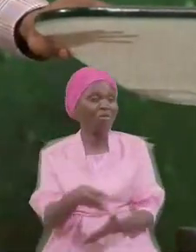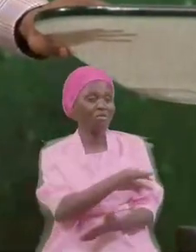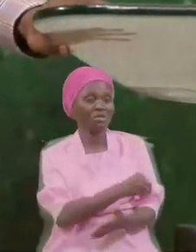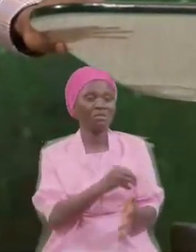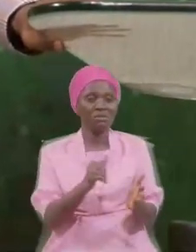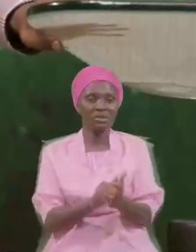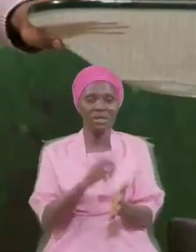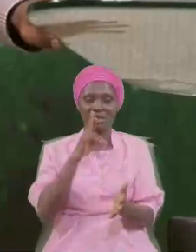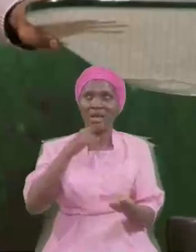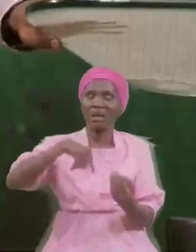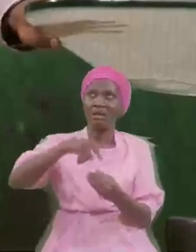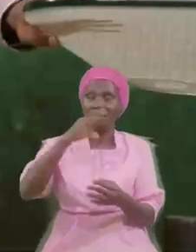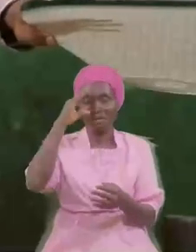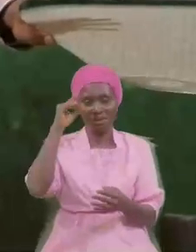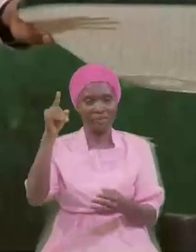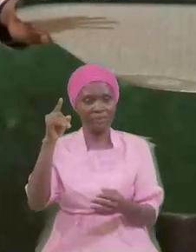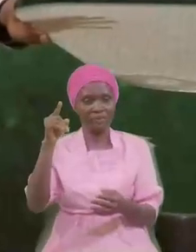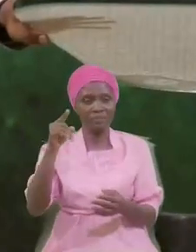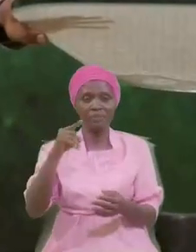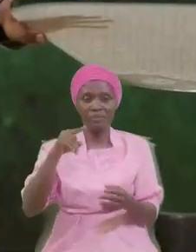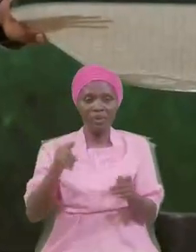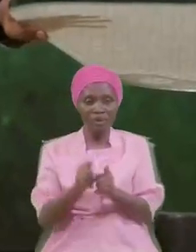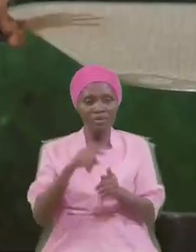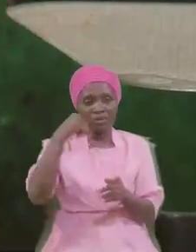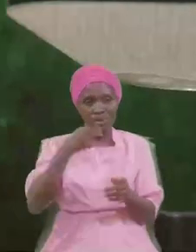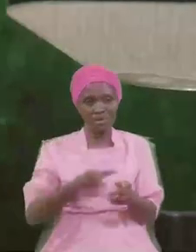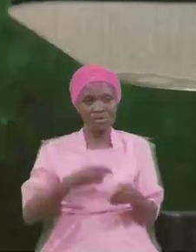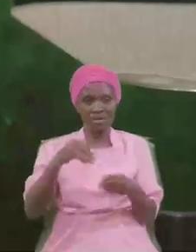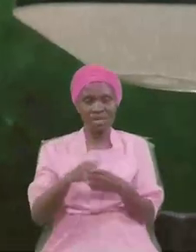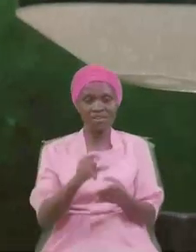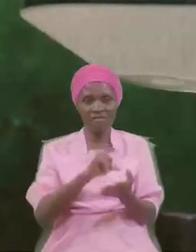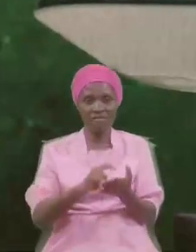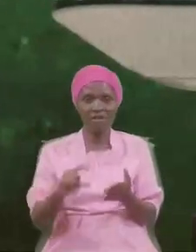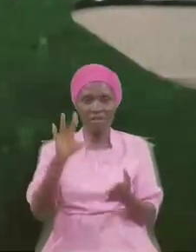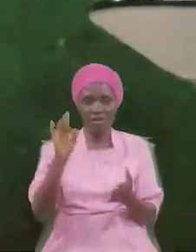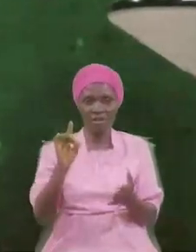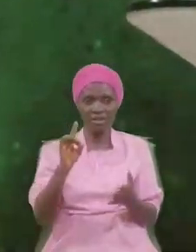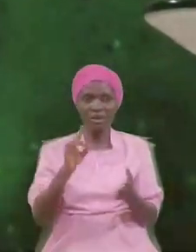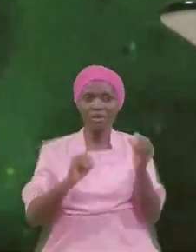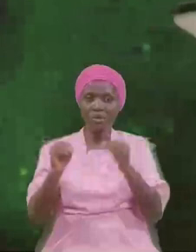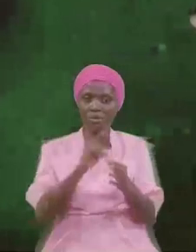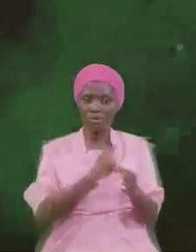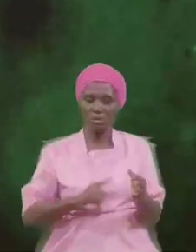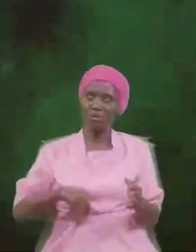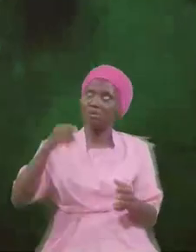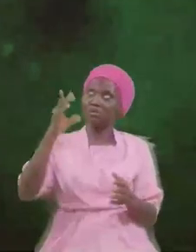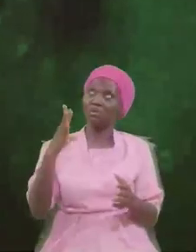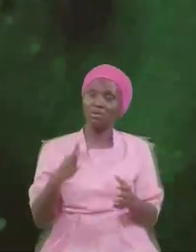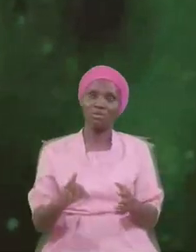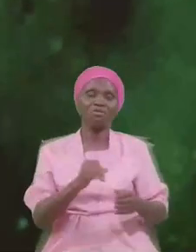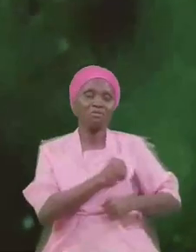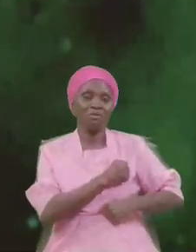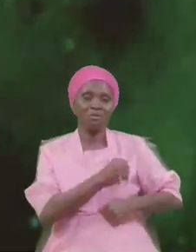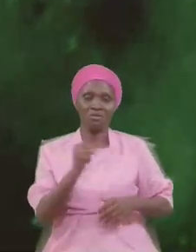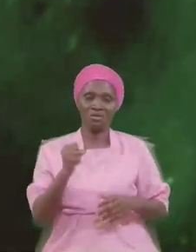l'entourent. Et puis il nous dit au verset 8, verset 9, Éternel